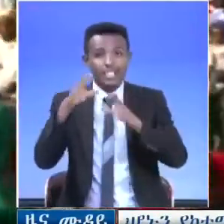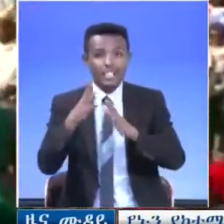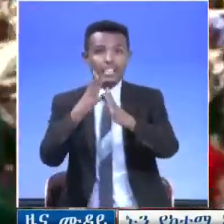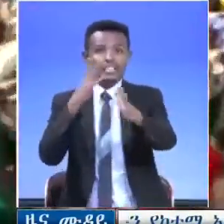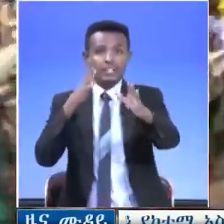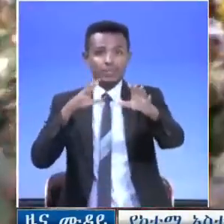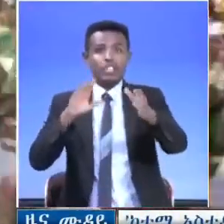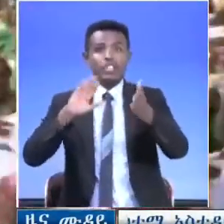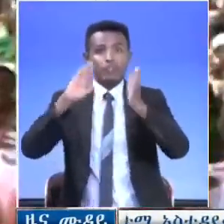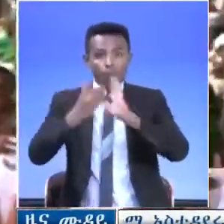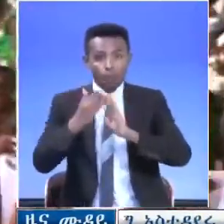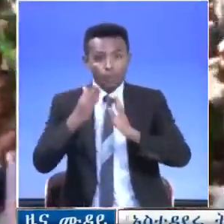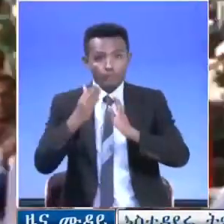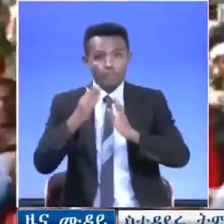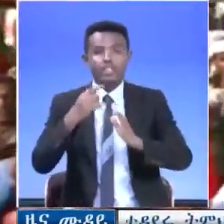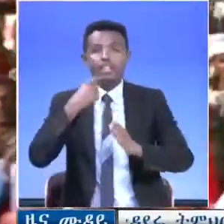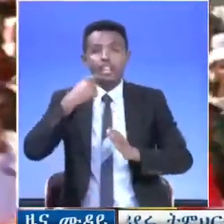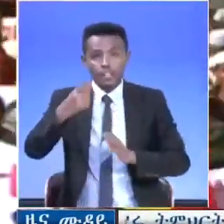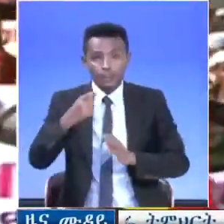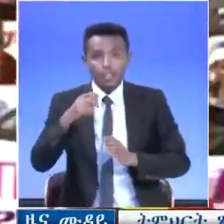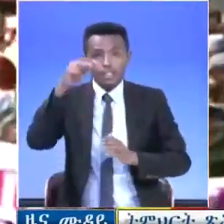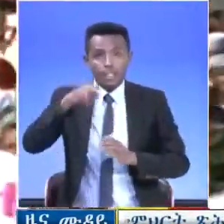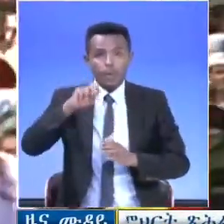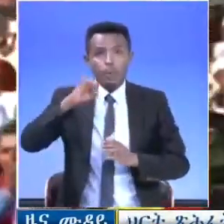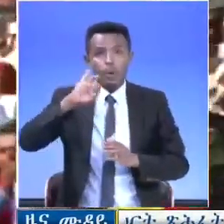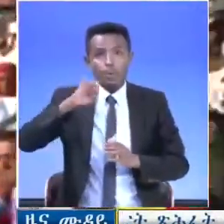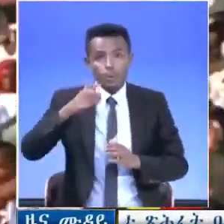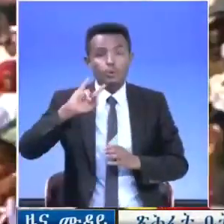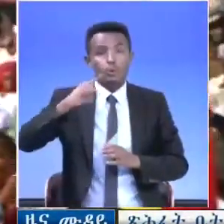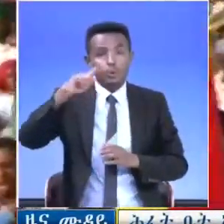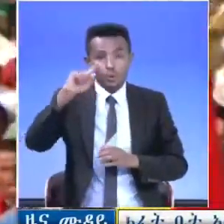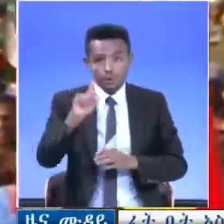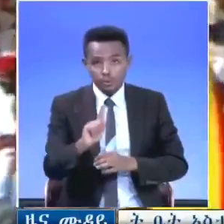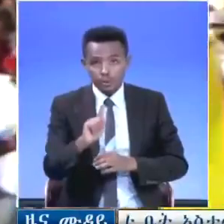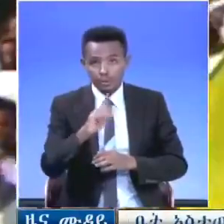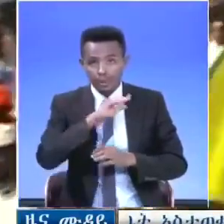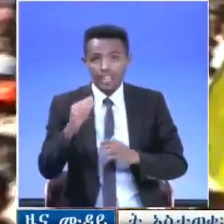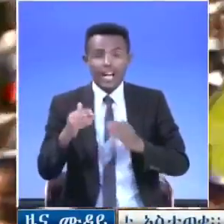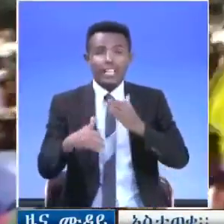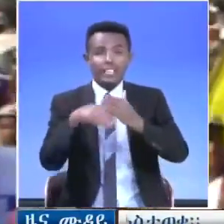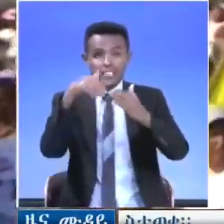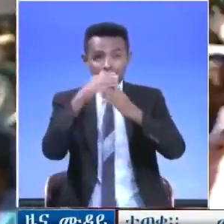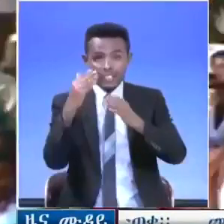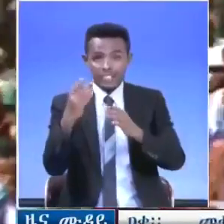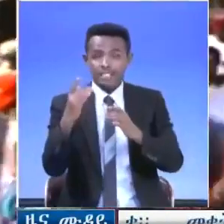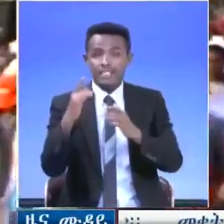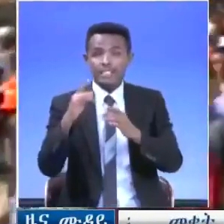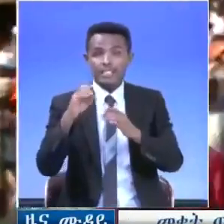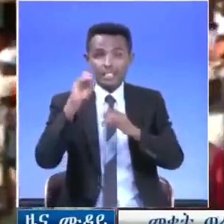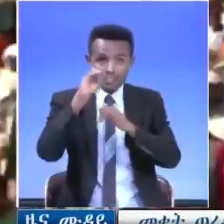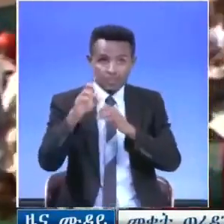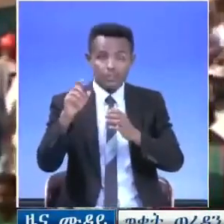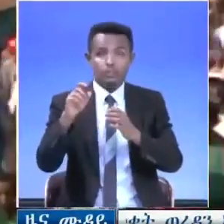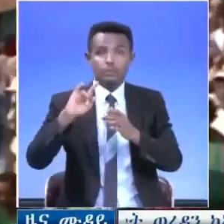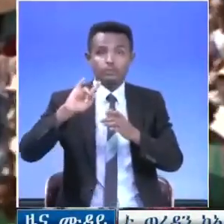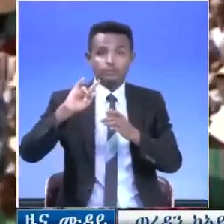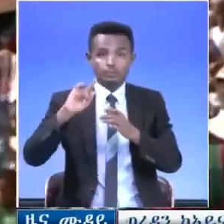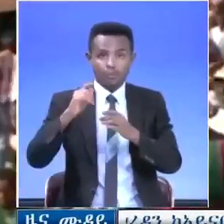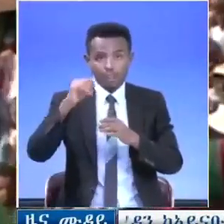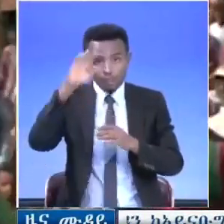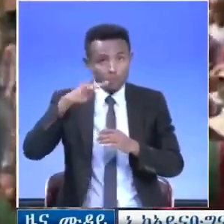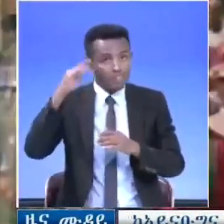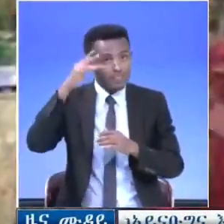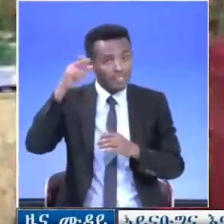እንደሆነም ሰልፈኞቹ ተናግረዋል። የደቦሎ ዞን ብልጽግና ፓርቲ ጽፈት ቤት አደረጃጀት ዘርፍ ኃላፊ አቶ መስፍን ዳኚ የትኛውም